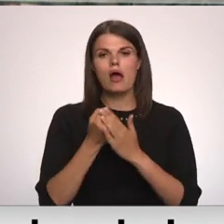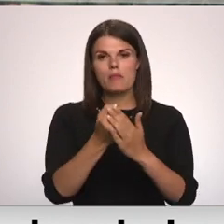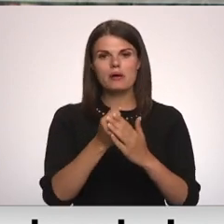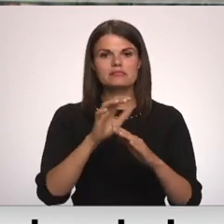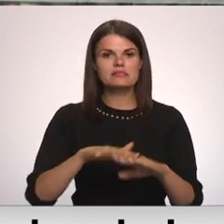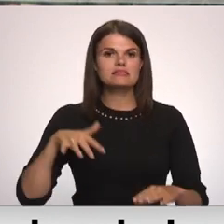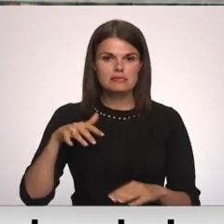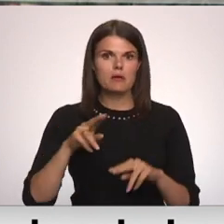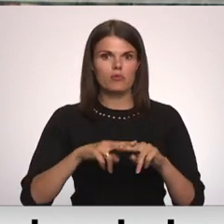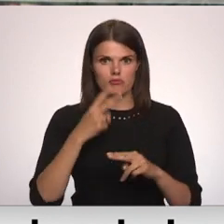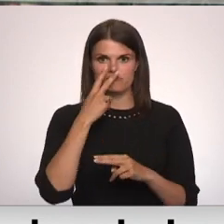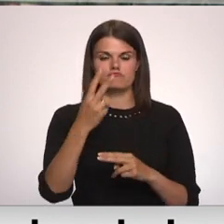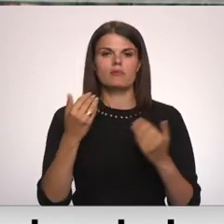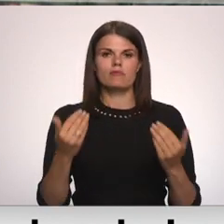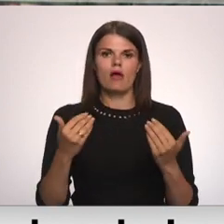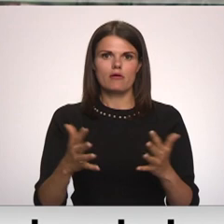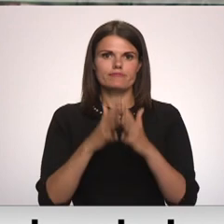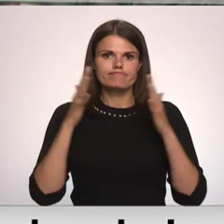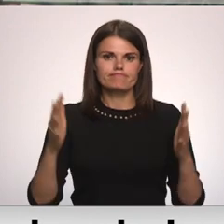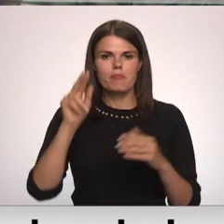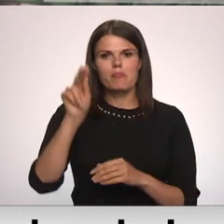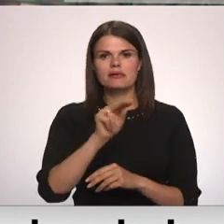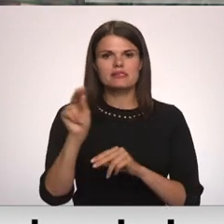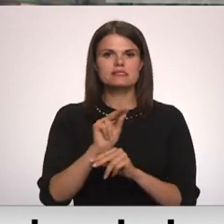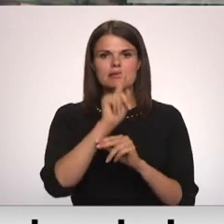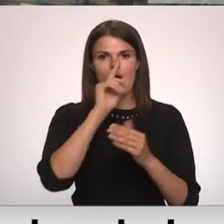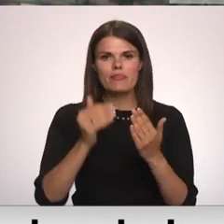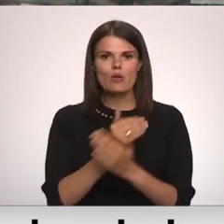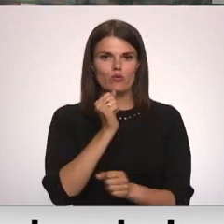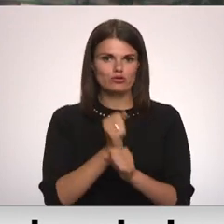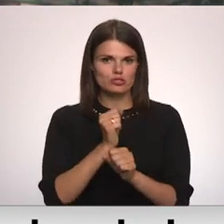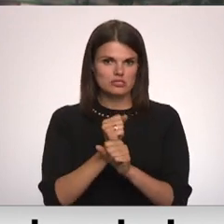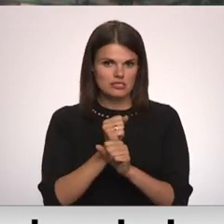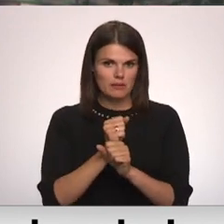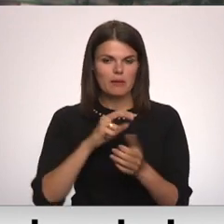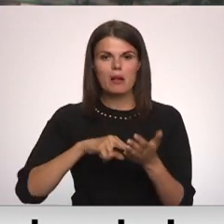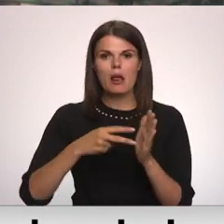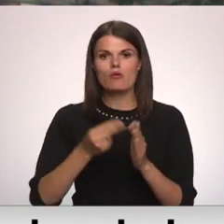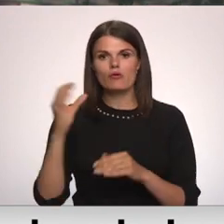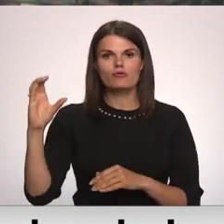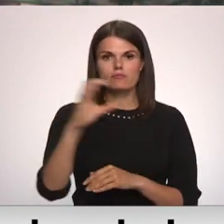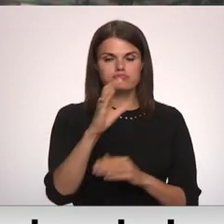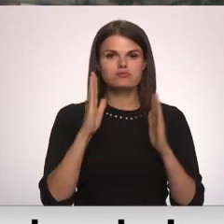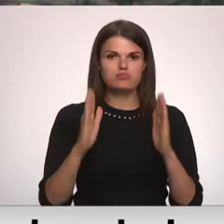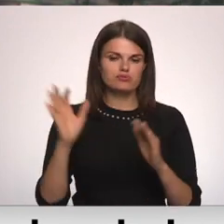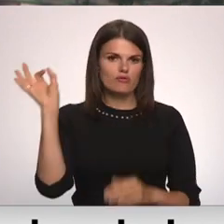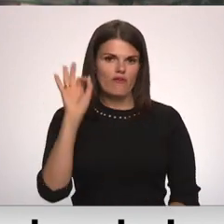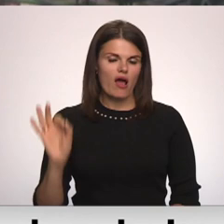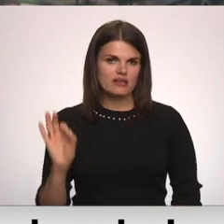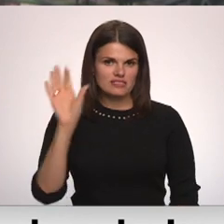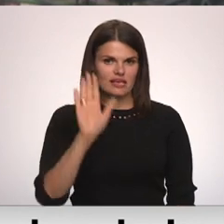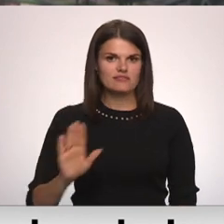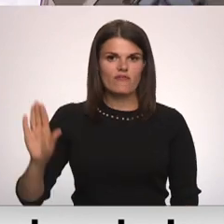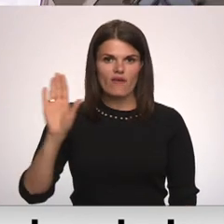tas pavērs ceļu vērienīgiem baznīcas atjaunošanas darbiem. Paredzēts, ka naudu šim mērķim piešķirs Vācijas valsts, vairāk stāsta Audita